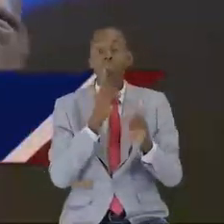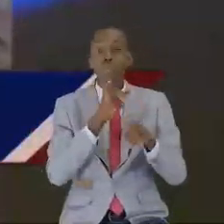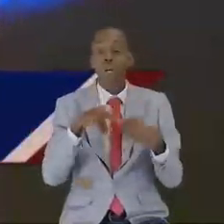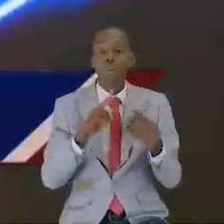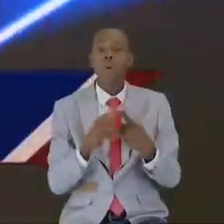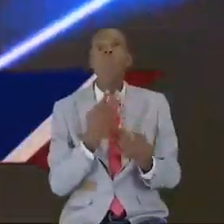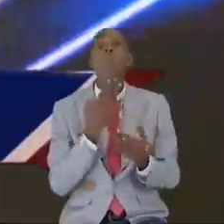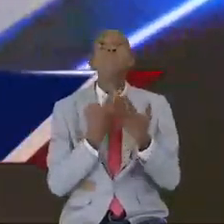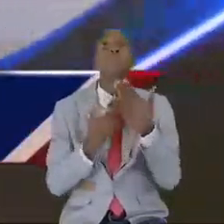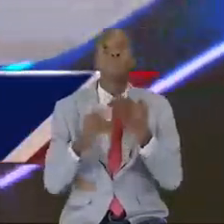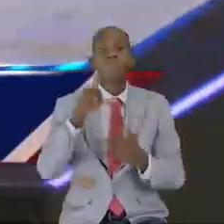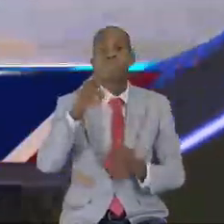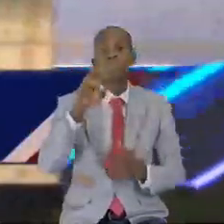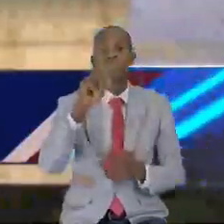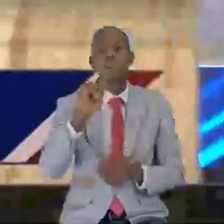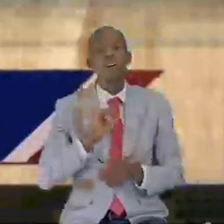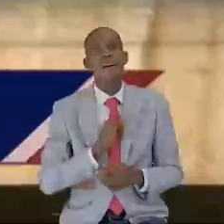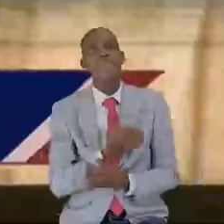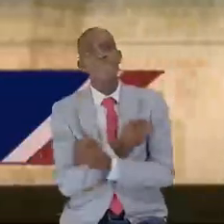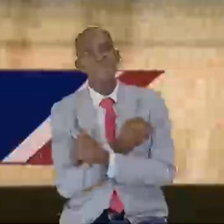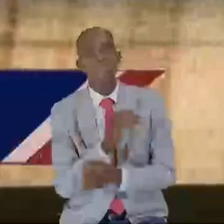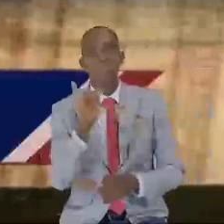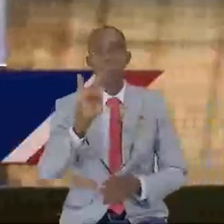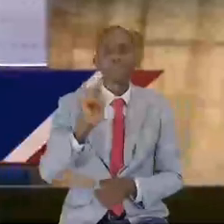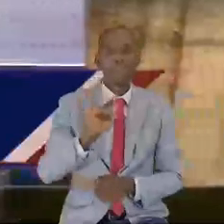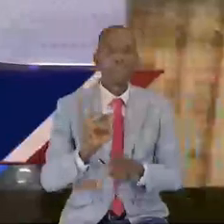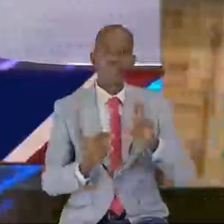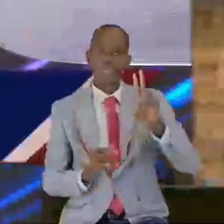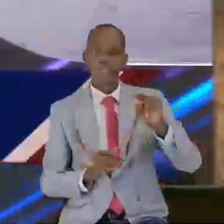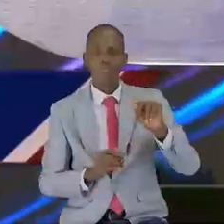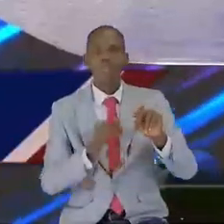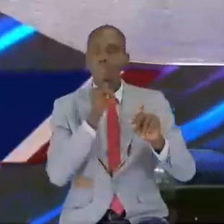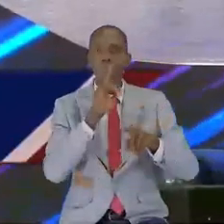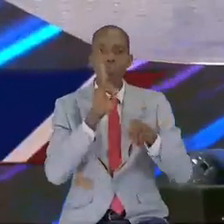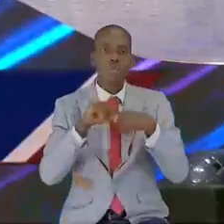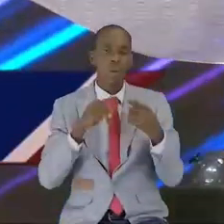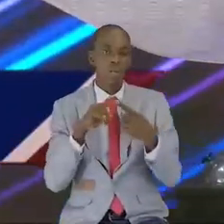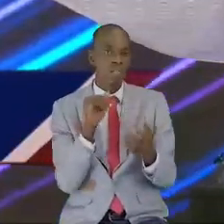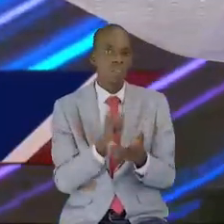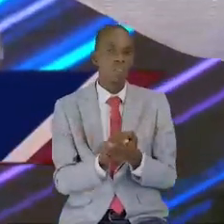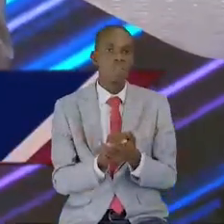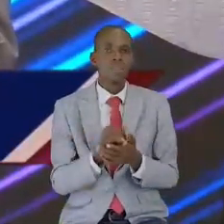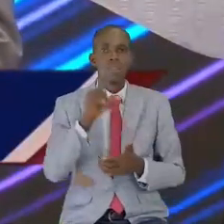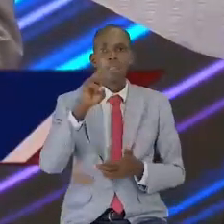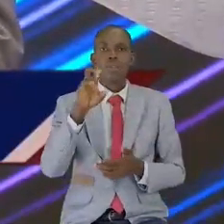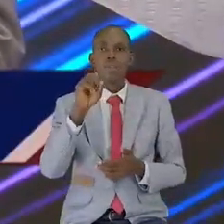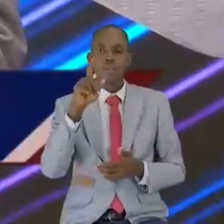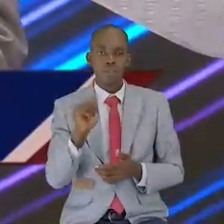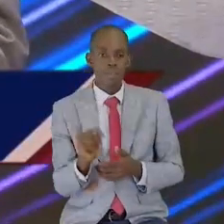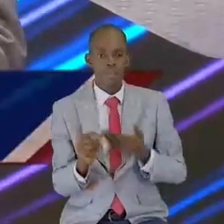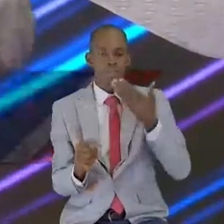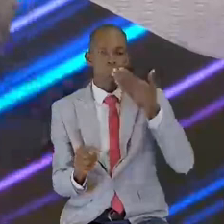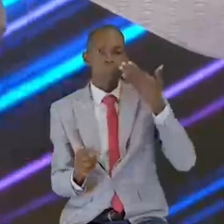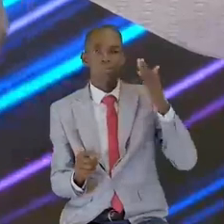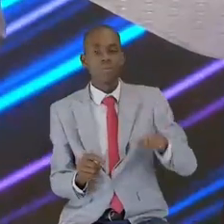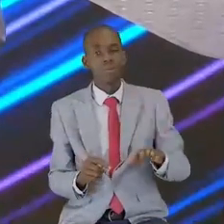Romains 13, 8. Ne devez rien à personne si ce n'est de vous aimer les uns les autres. Il ne parle pas de la j'aime la convoitise.